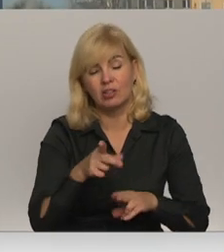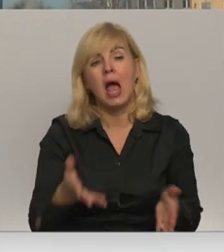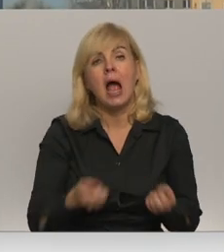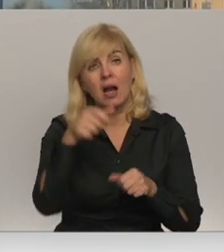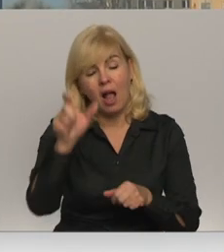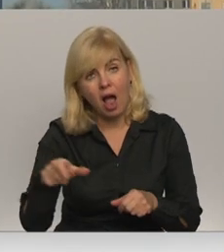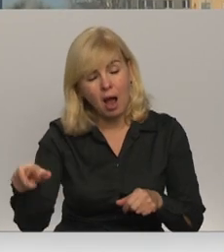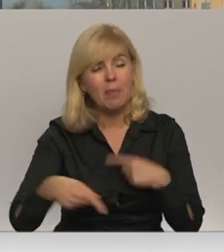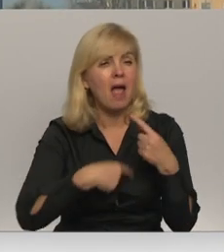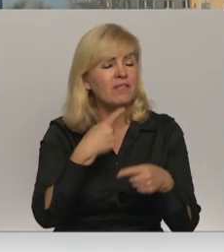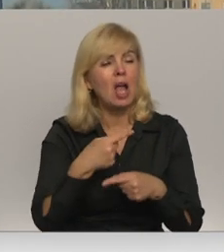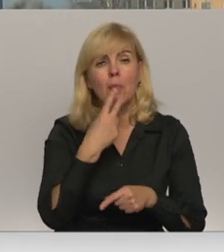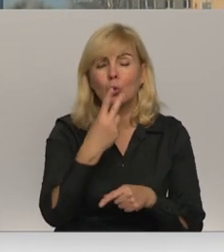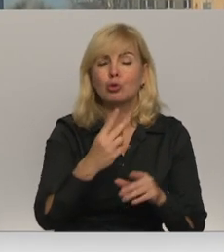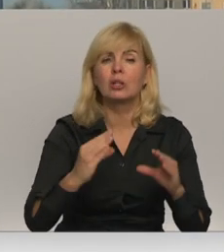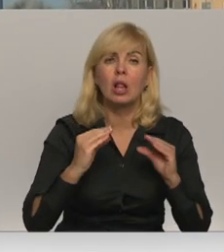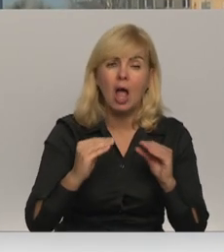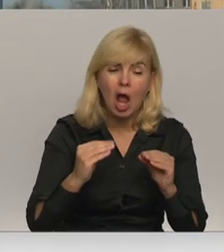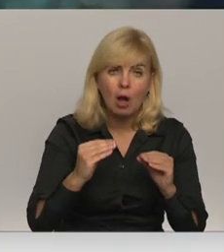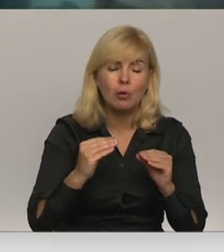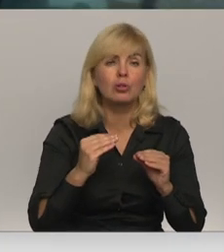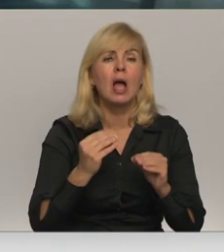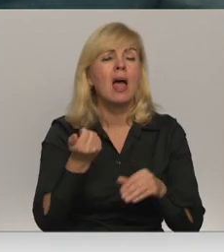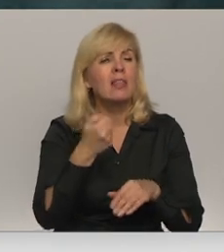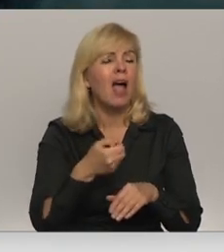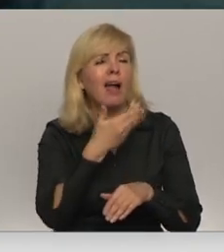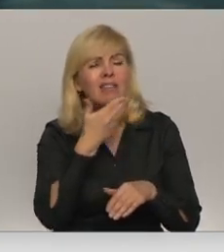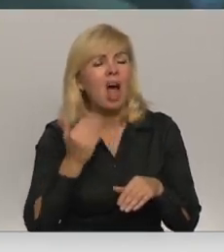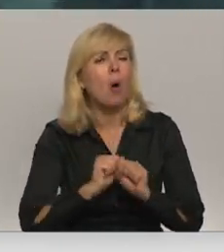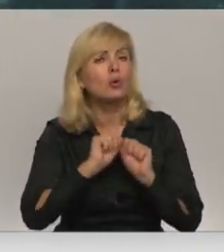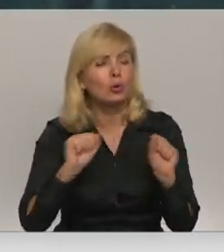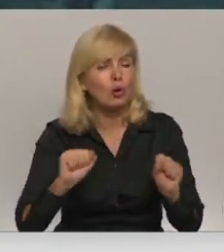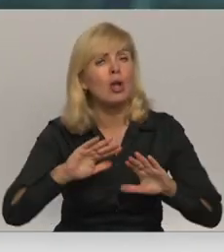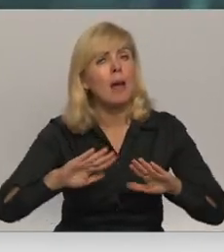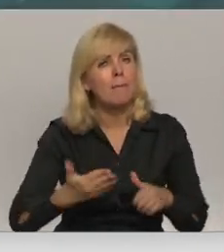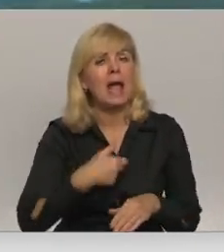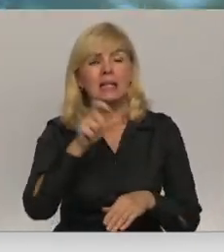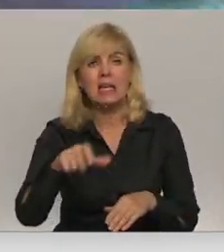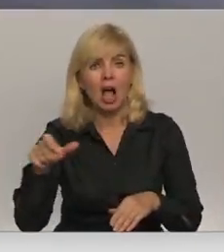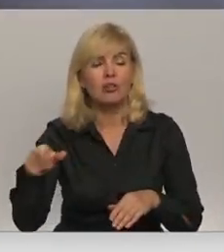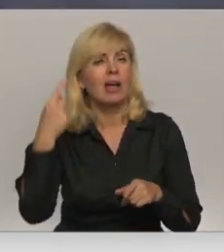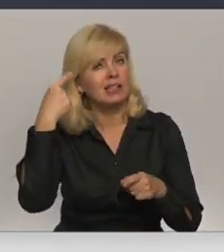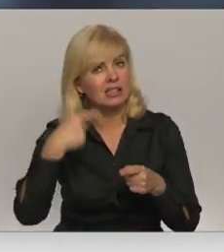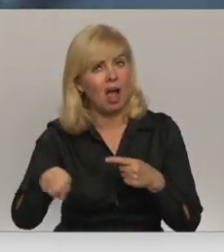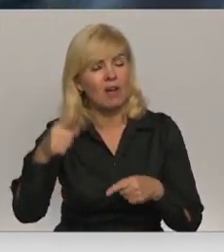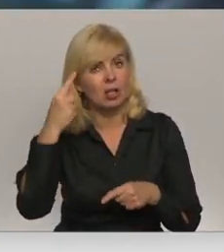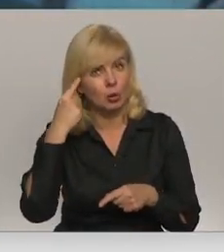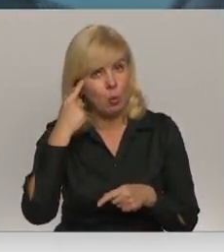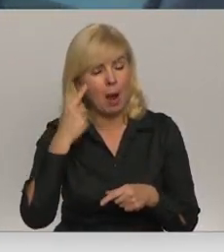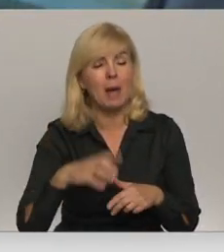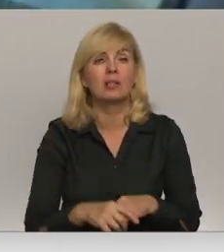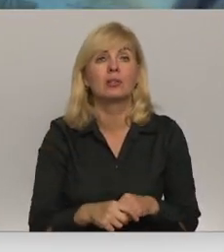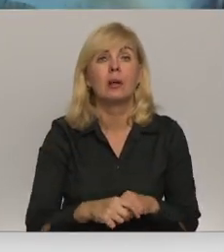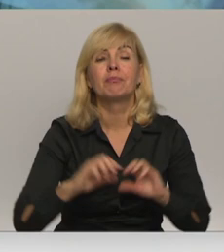Glābēji aleži uzskatījuši, ka uz ledus atrasties nekad nav īsti droši. Tomēr iedzīvotāji bieži vien ir pretējās domās.